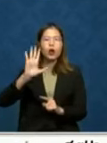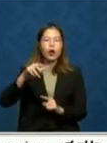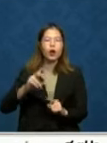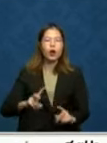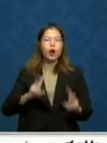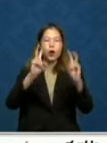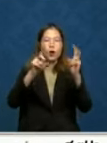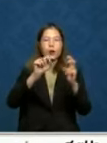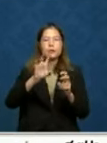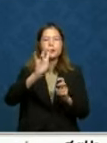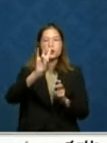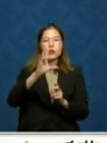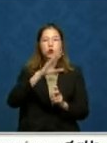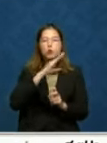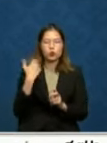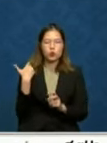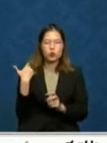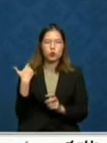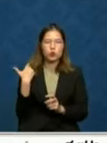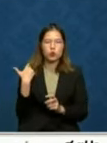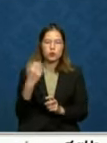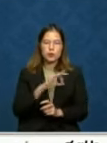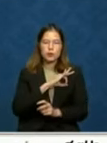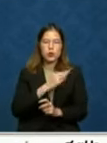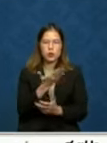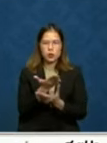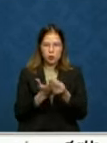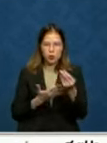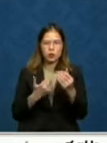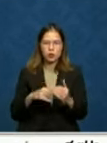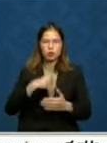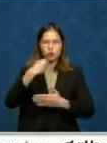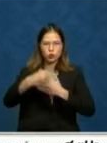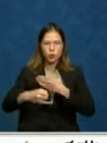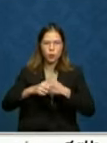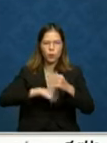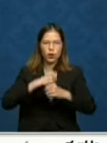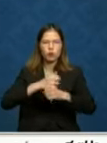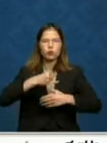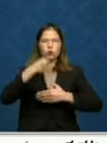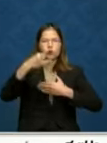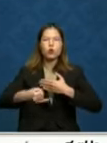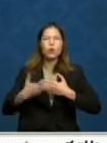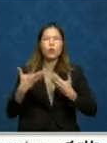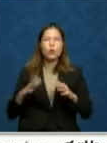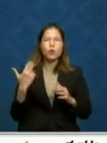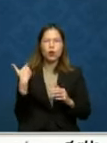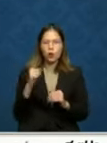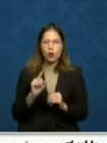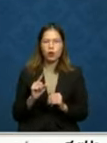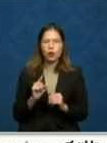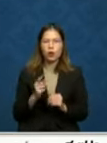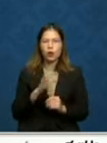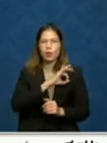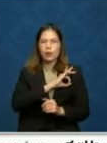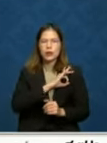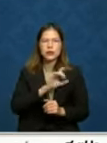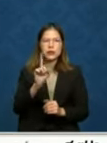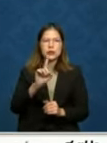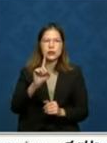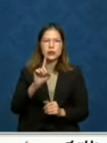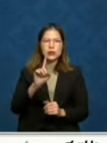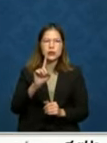27เมื่อสมาชิกรัฐสภาผู้ใดสิ้นสุดสมาชิกภาพให้สมาชิกรัฐสภา